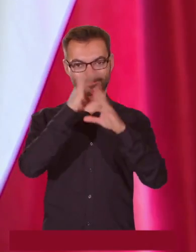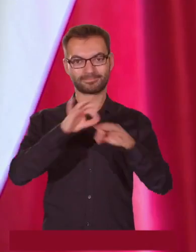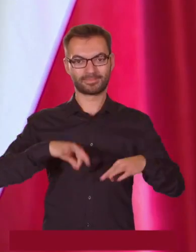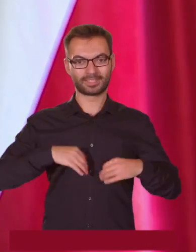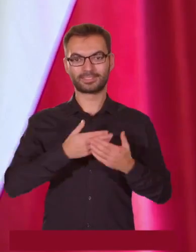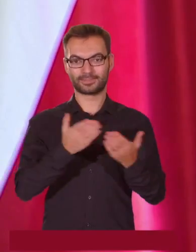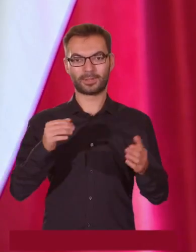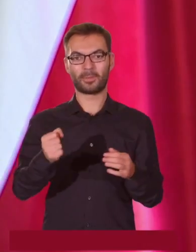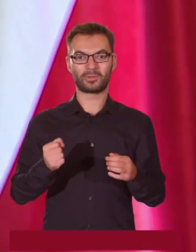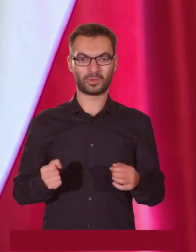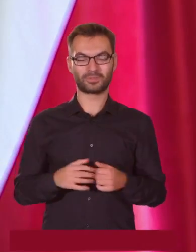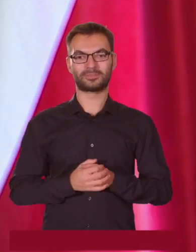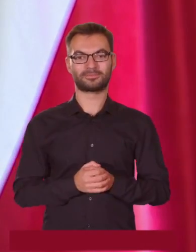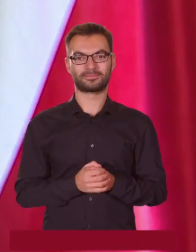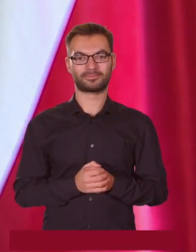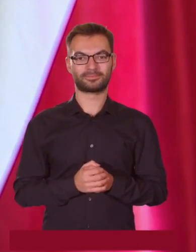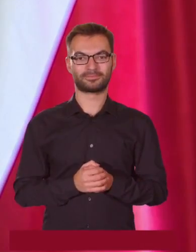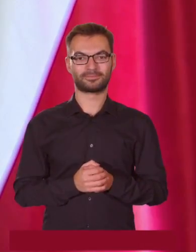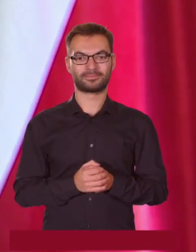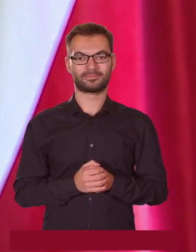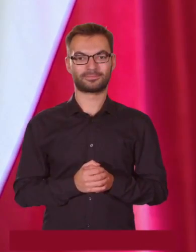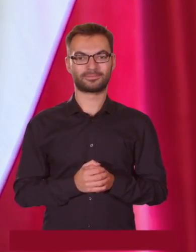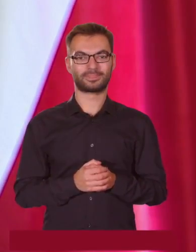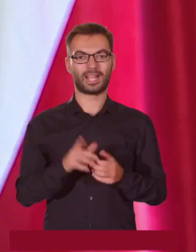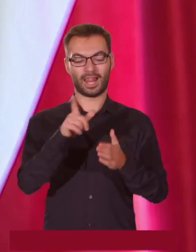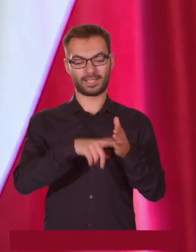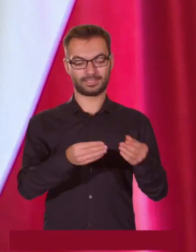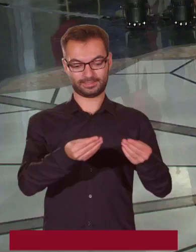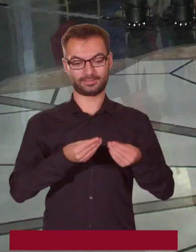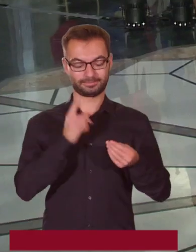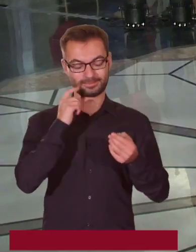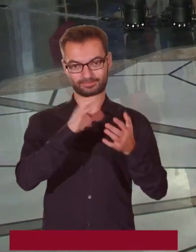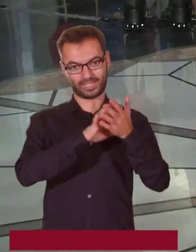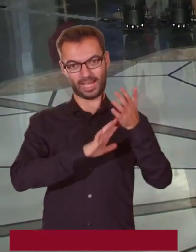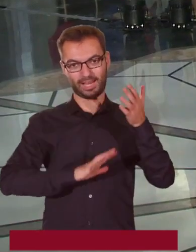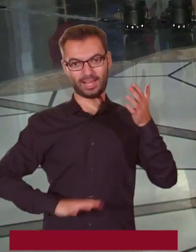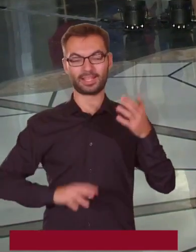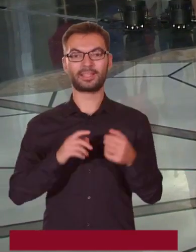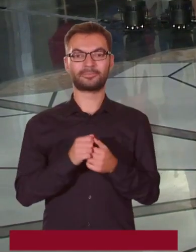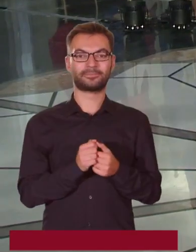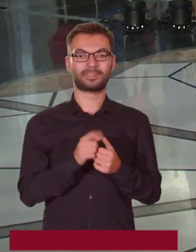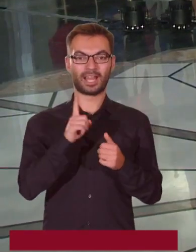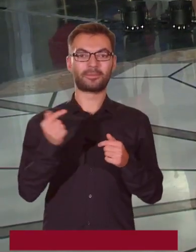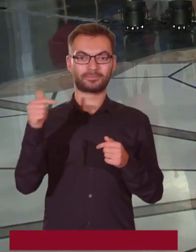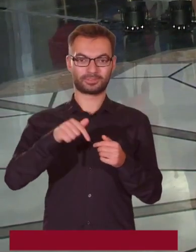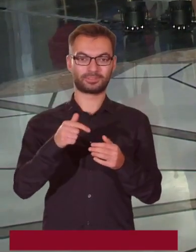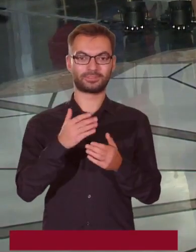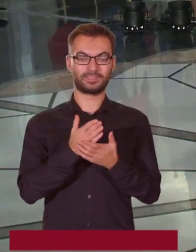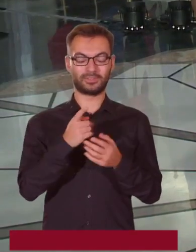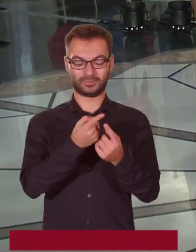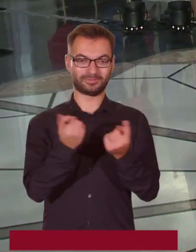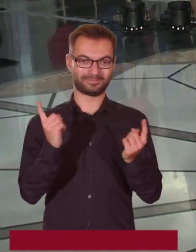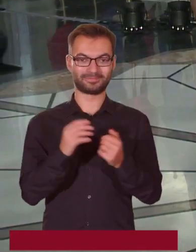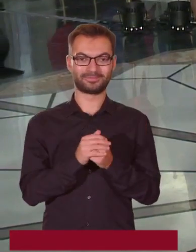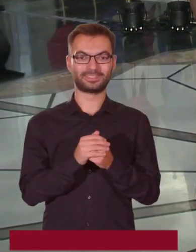panowie posłowie. No, lista, którą mi wręczono, jest dużo dłuższa, ale tylko przyszli państwo, którzy tu są wśród nas, także tym